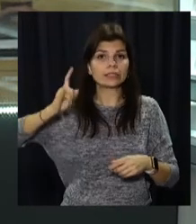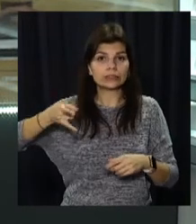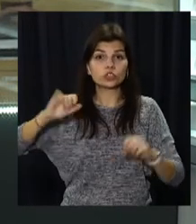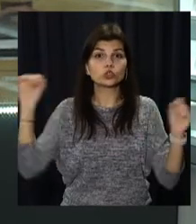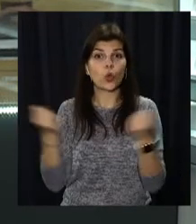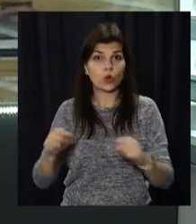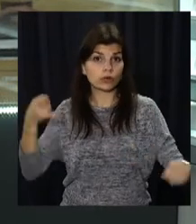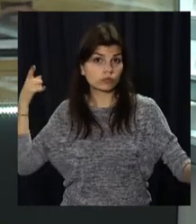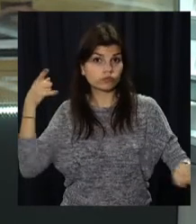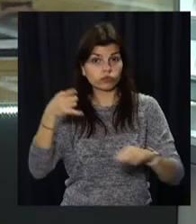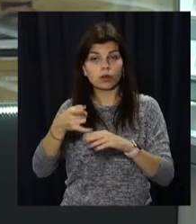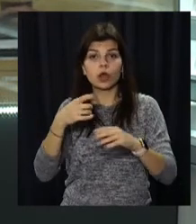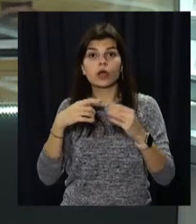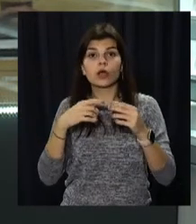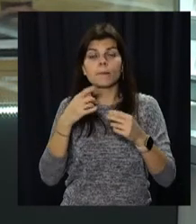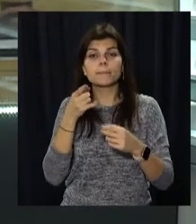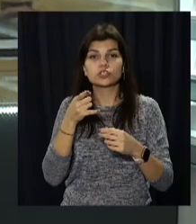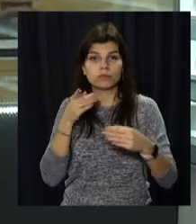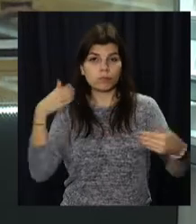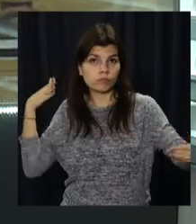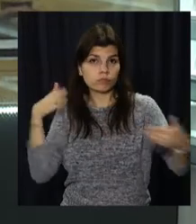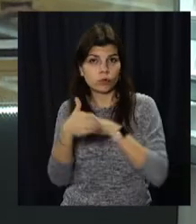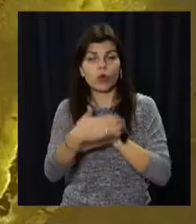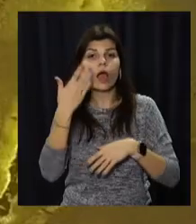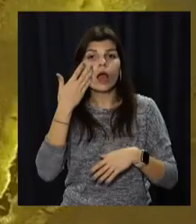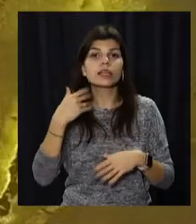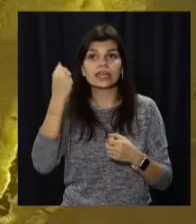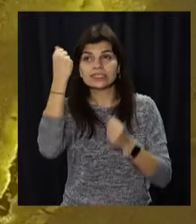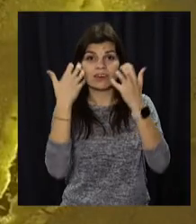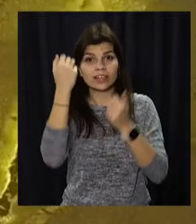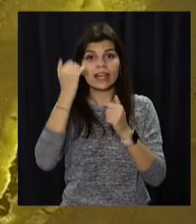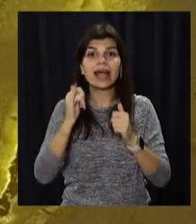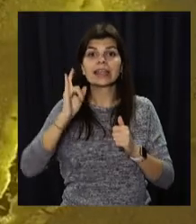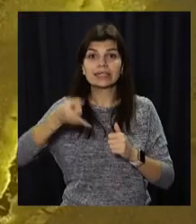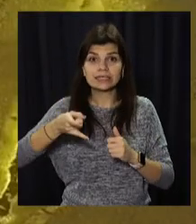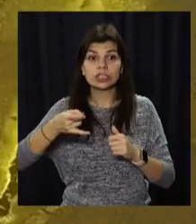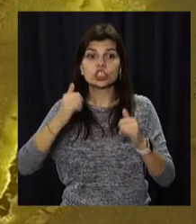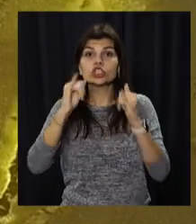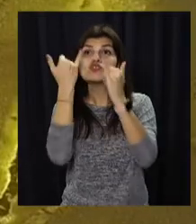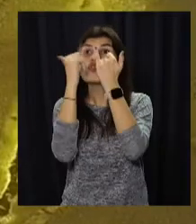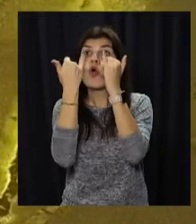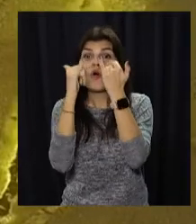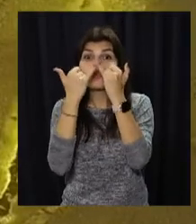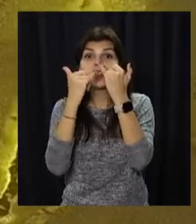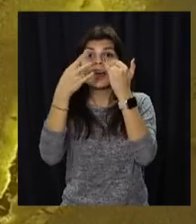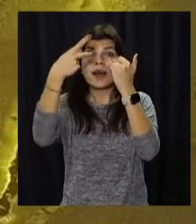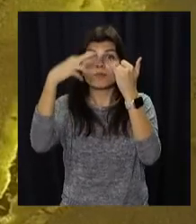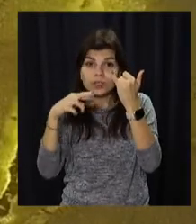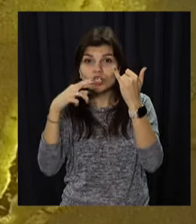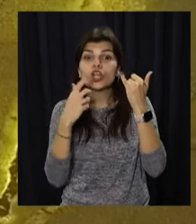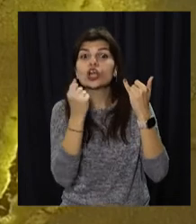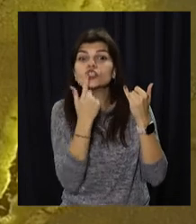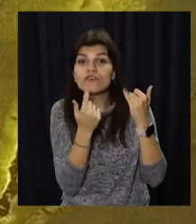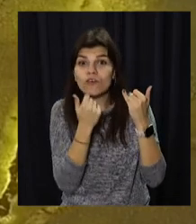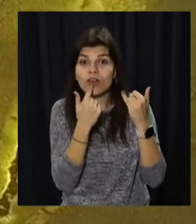шаленій швидкості врізалася у Шкоду. Це сталося, коли світлофор для водія таксі із жовтого сигналу переключився на